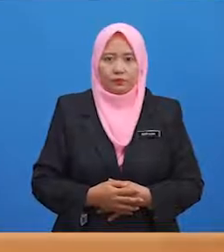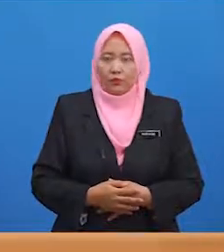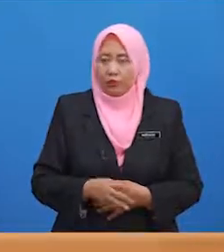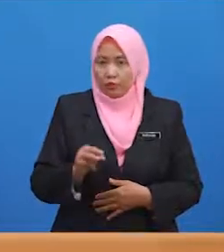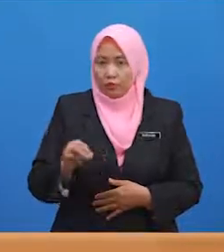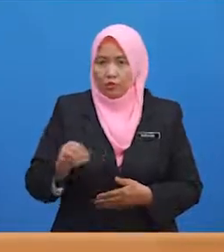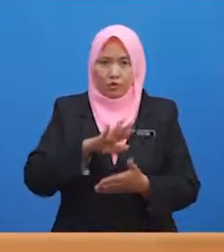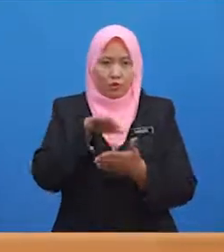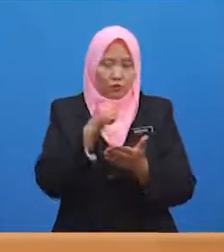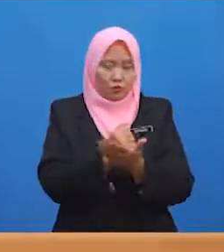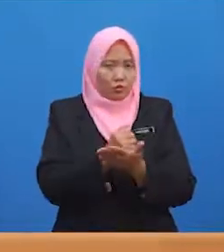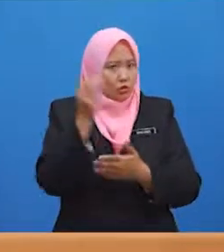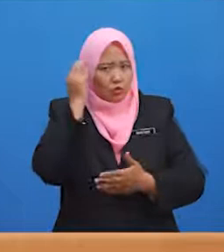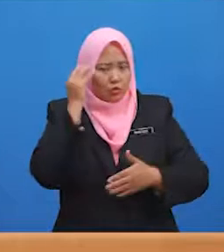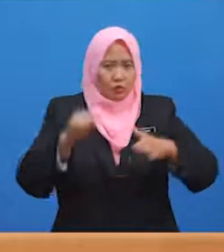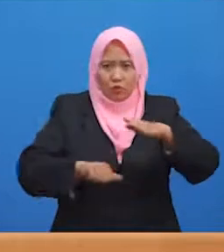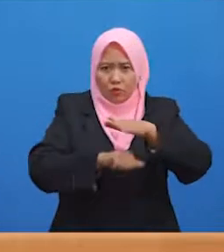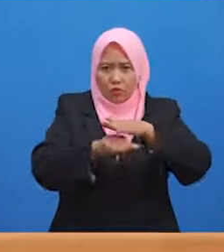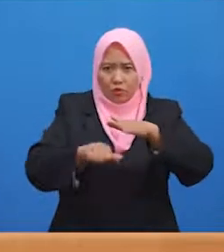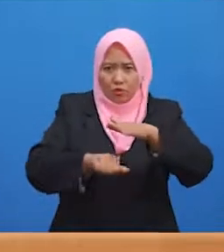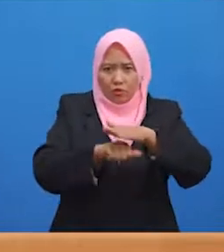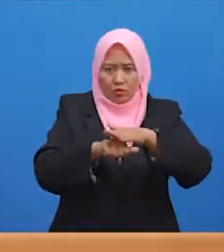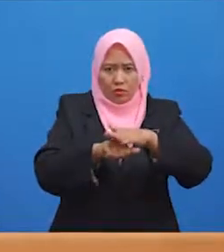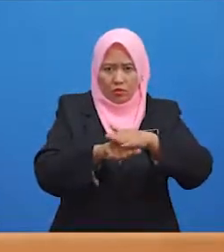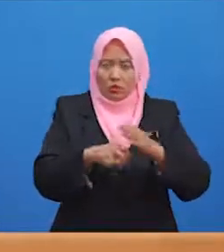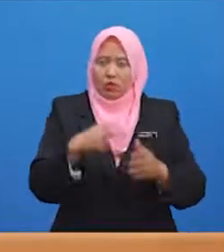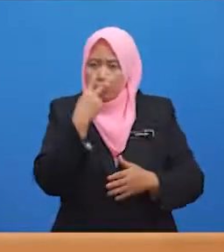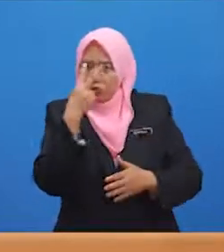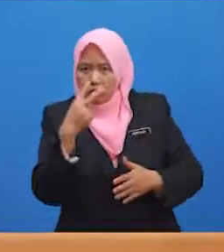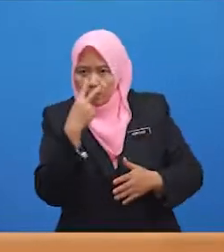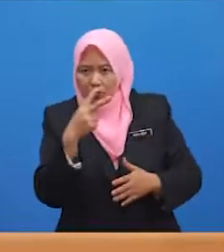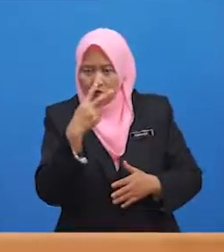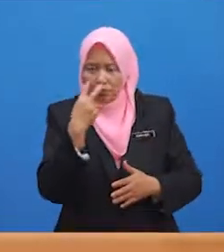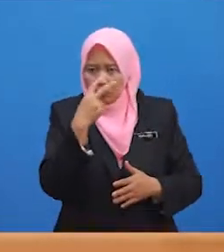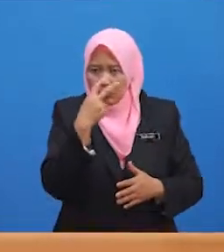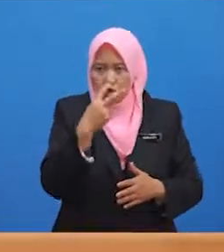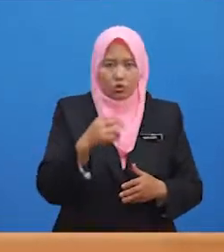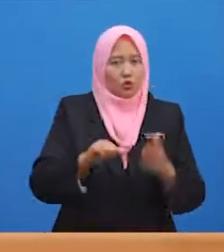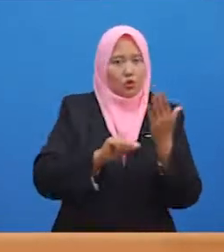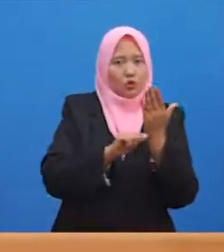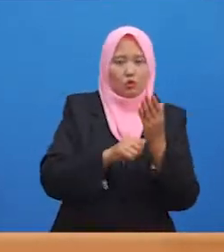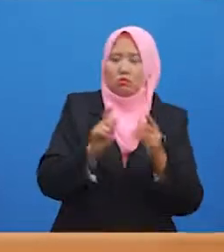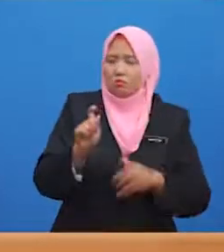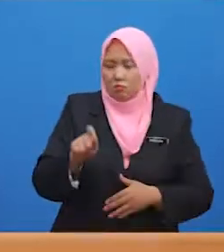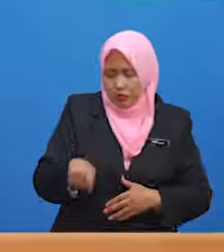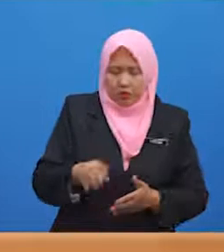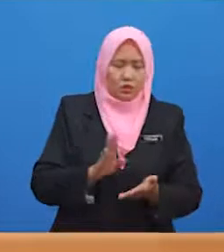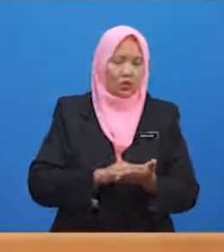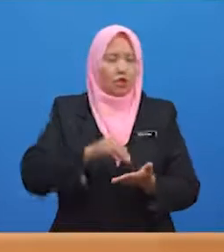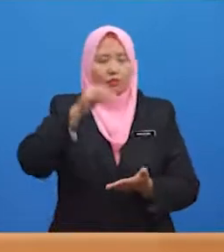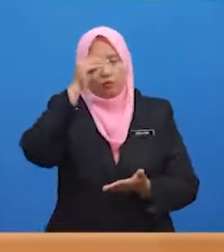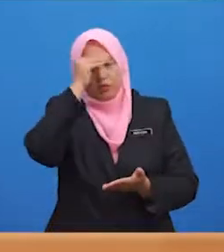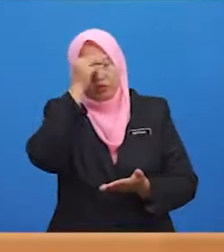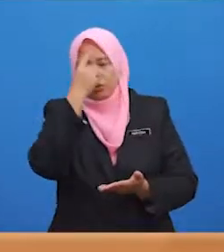pengetahuan asas dalam kaedah tinjauan awal penilaian kecederaan wajib dipelajari bagi setiap individu yang terlibat